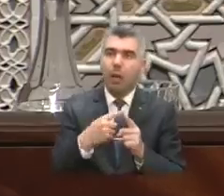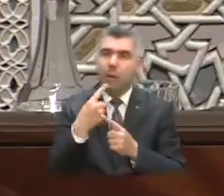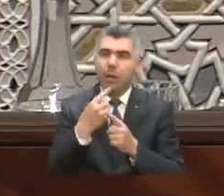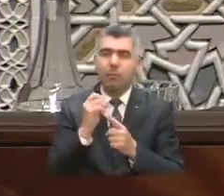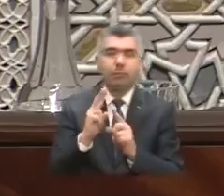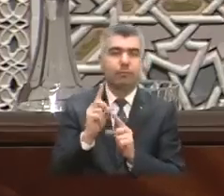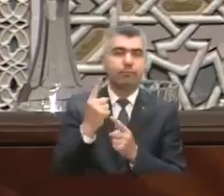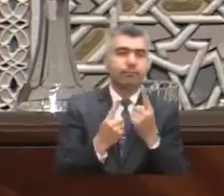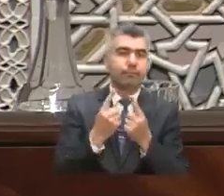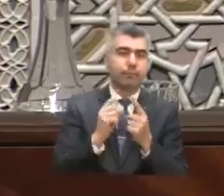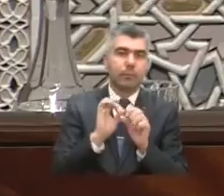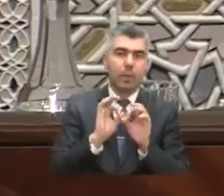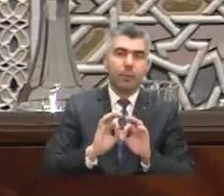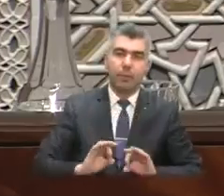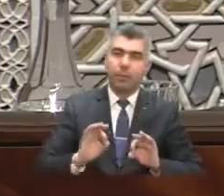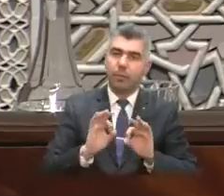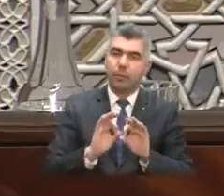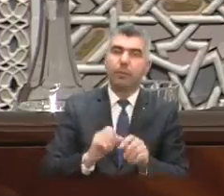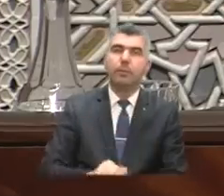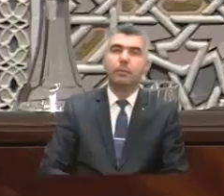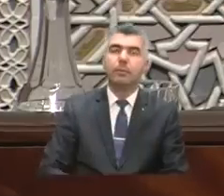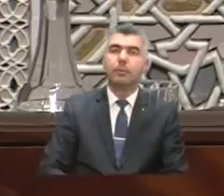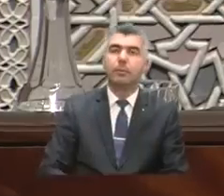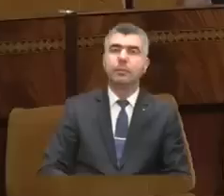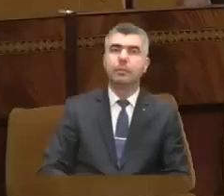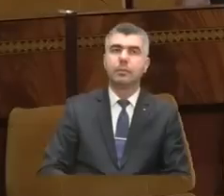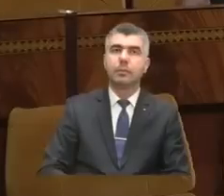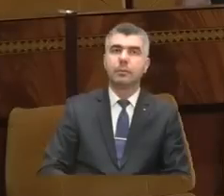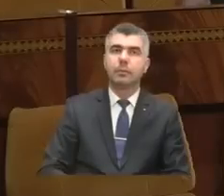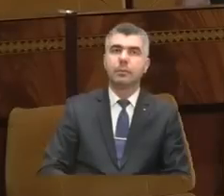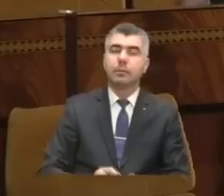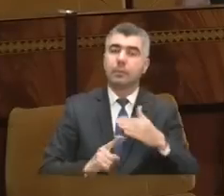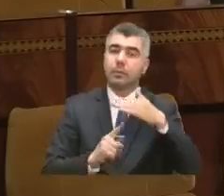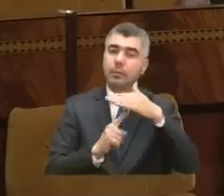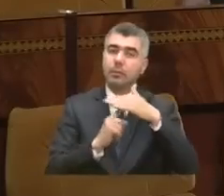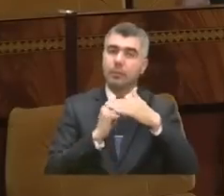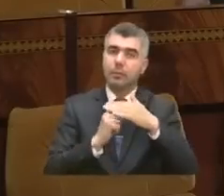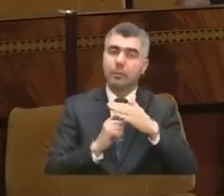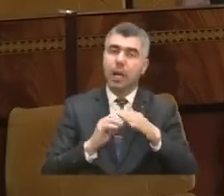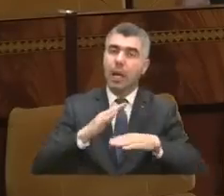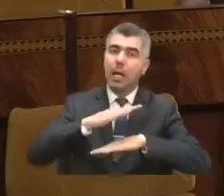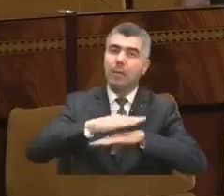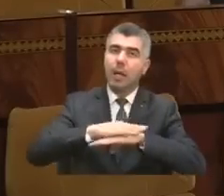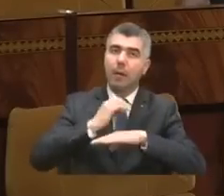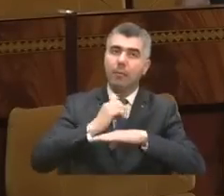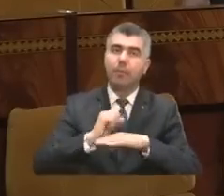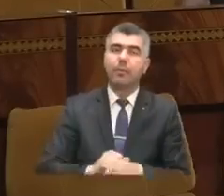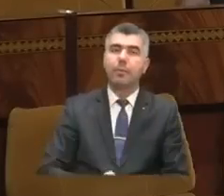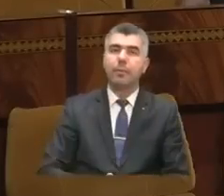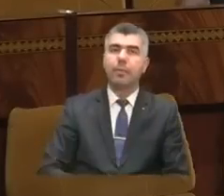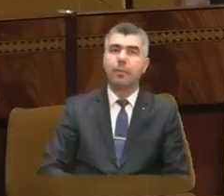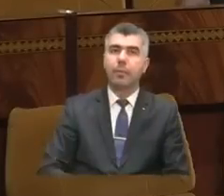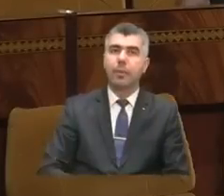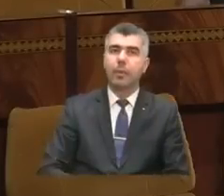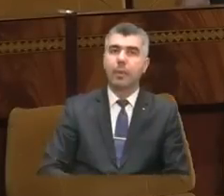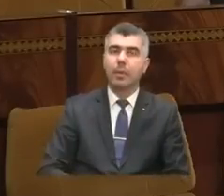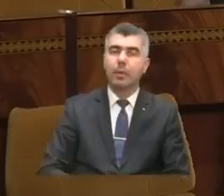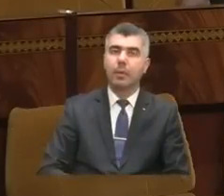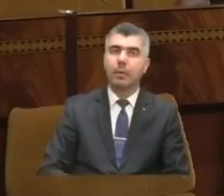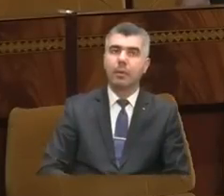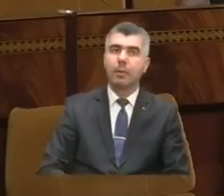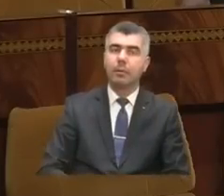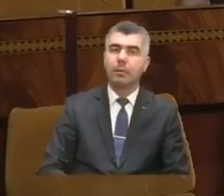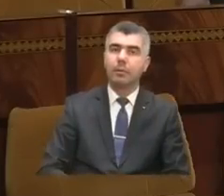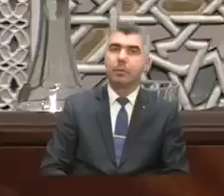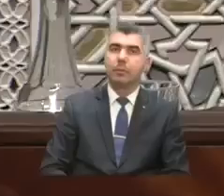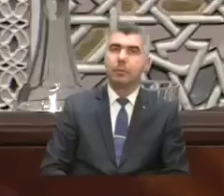توازن. تفضل السيد الرئيس. السيد الرئيس انا غادي نحترم النظام الداخلي وغادي نتدخل في اطار. اسمح لي